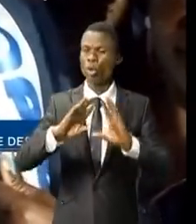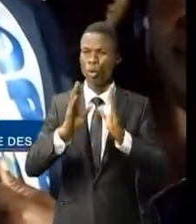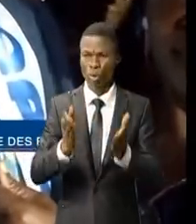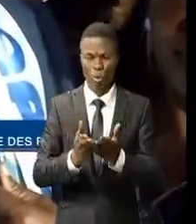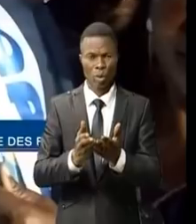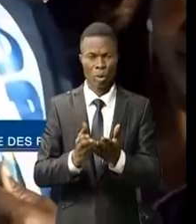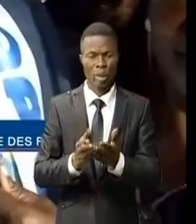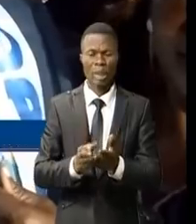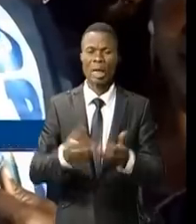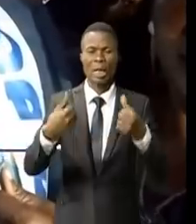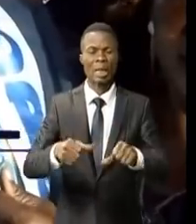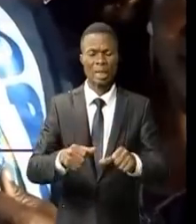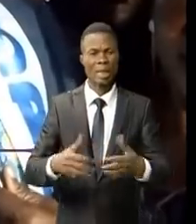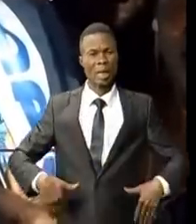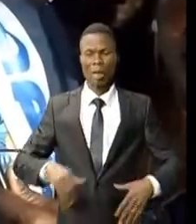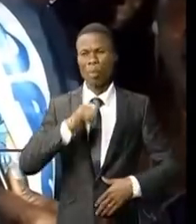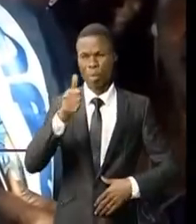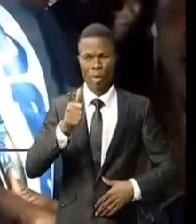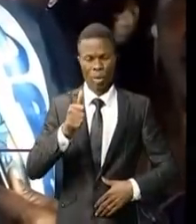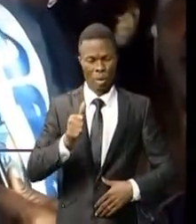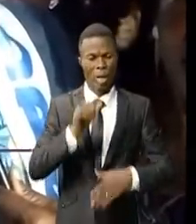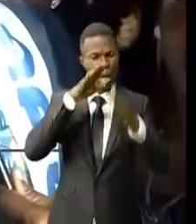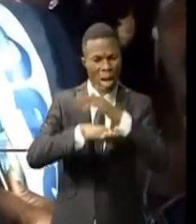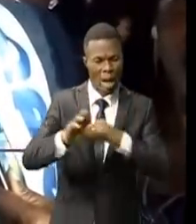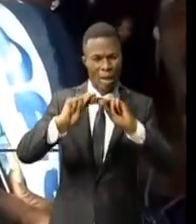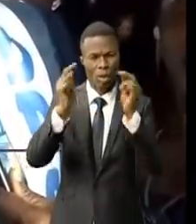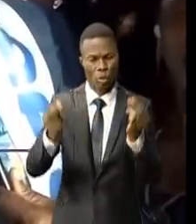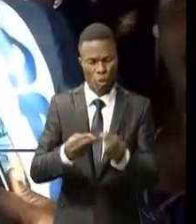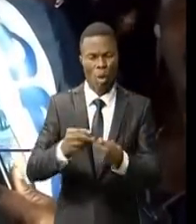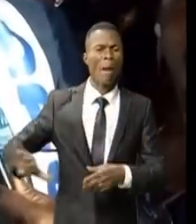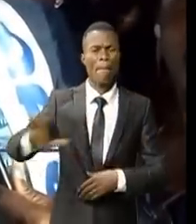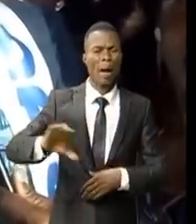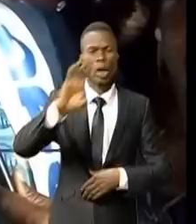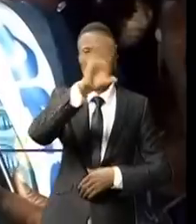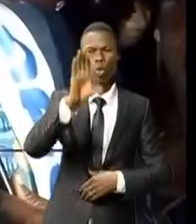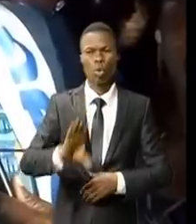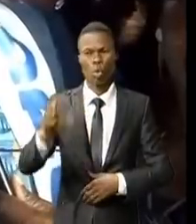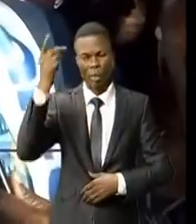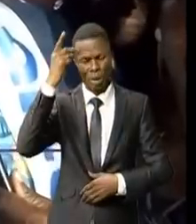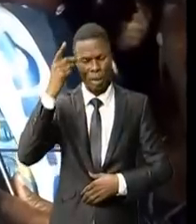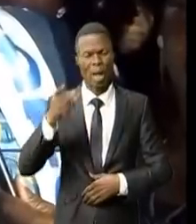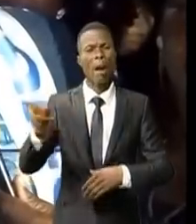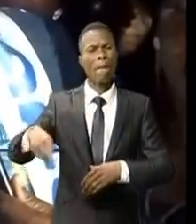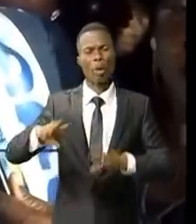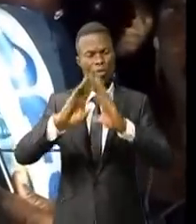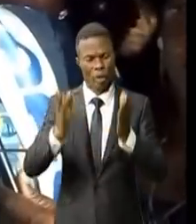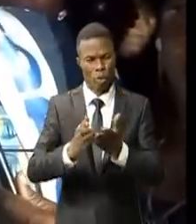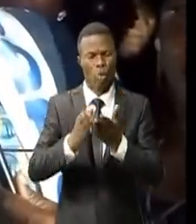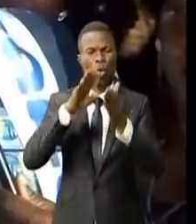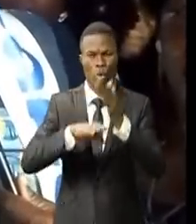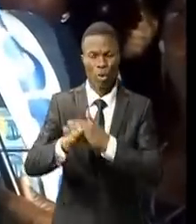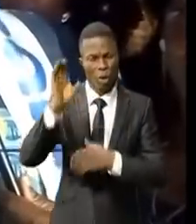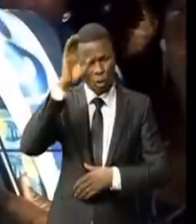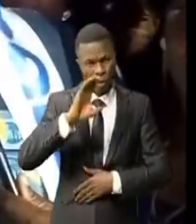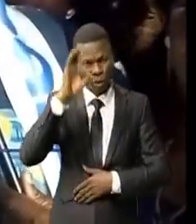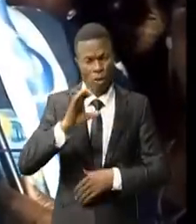pas traîner les pas, mais d'adhérer dans n'importe quelle commune vous vous trouvez, dans n'importe quelle province vous vous trouvez, cherchez